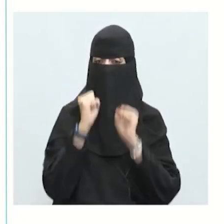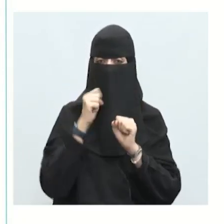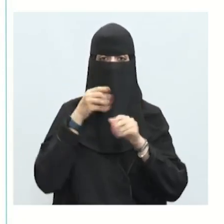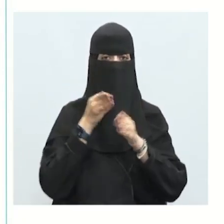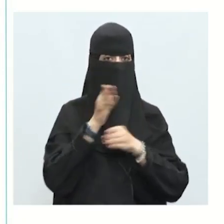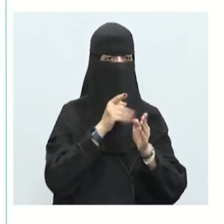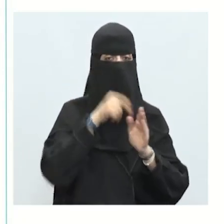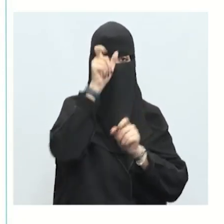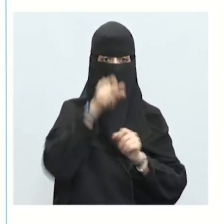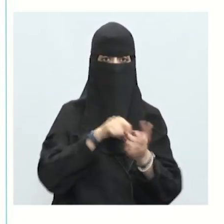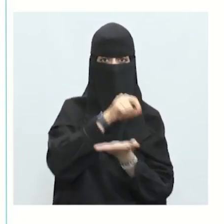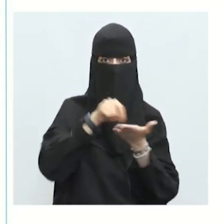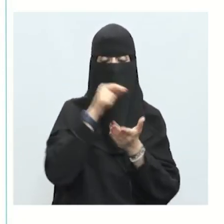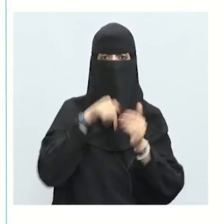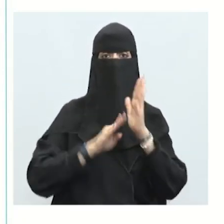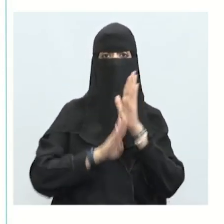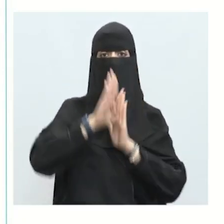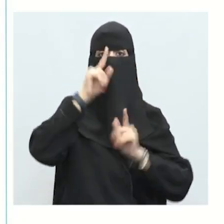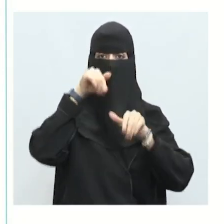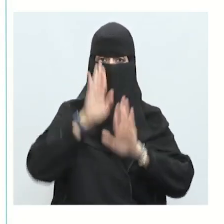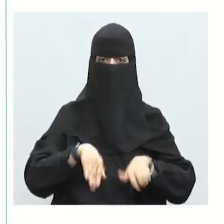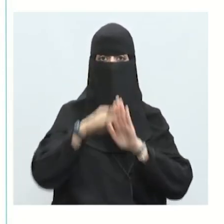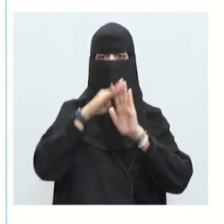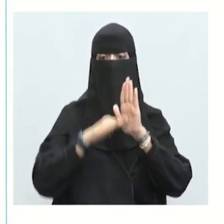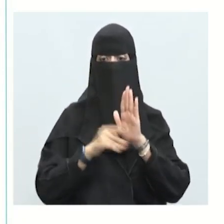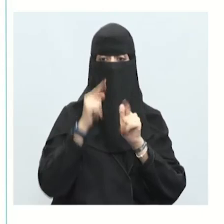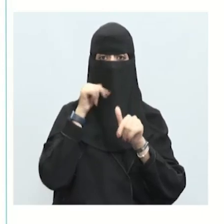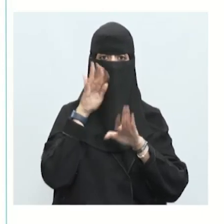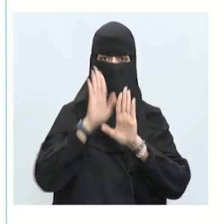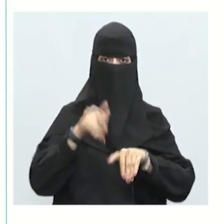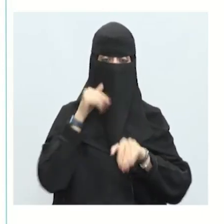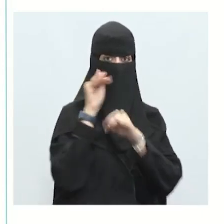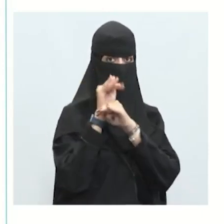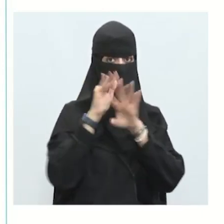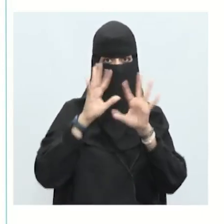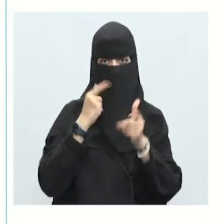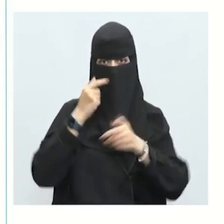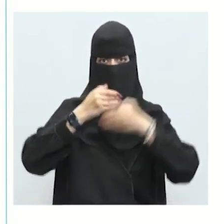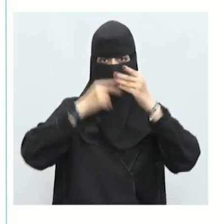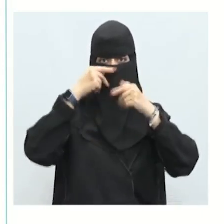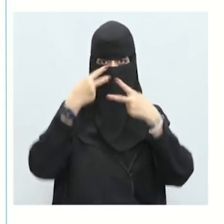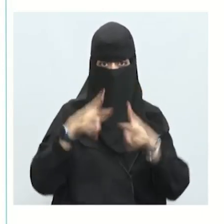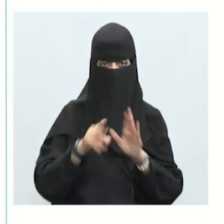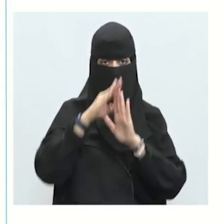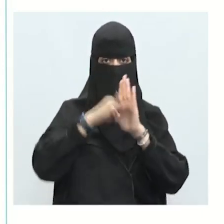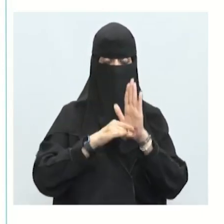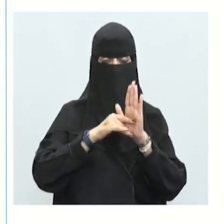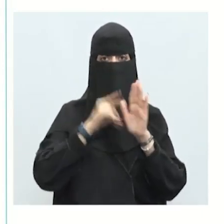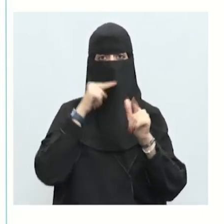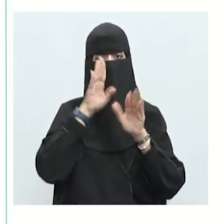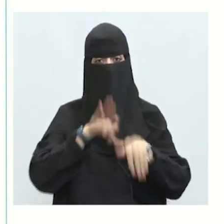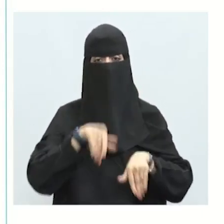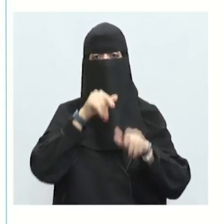مبرمج يقوم بتطوير البرنامج تعلمنا كيفيه انشاء برنامج او